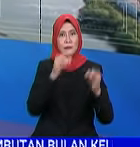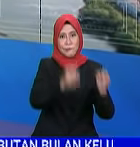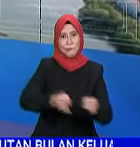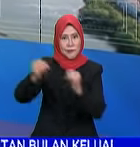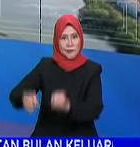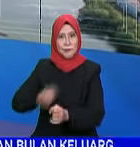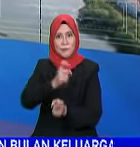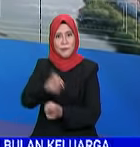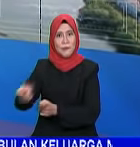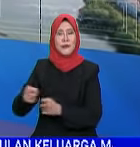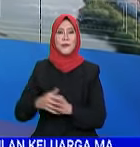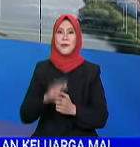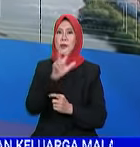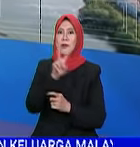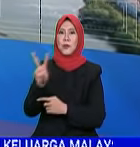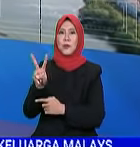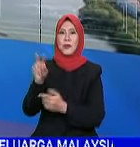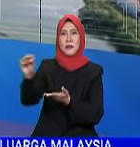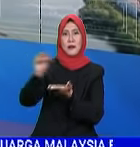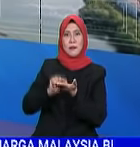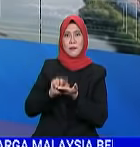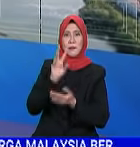seorang. Setakat ini, 32 geran bernilai